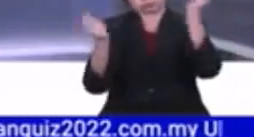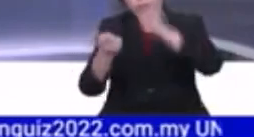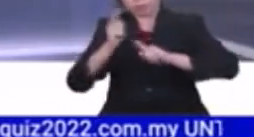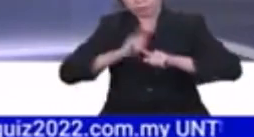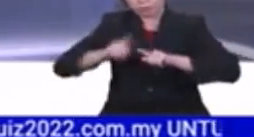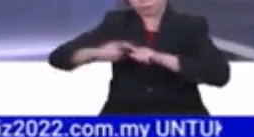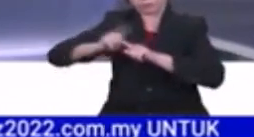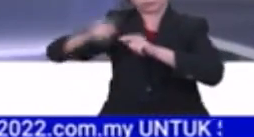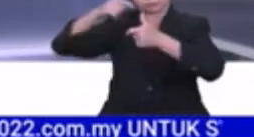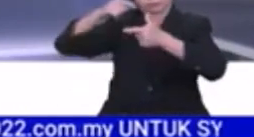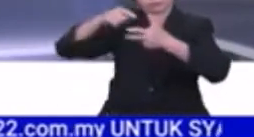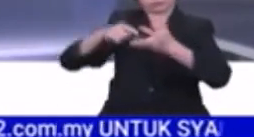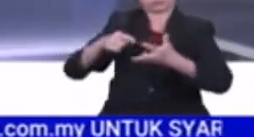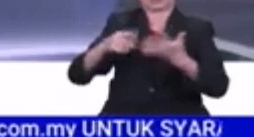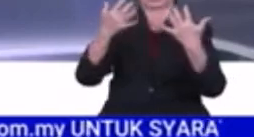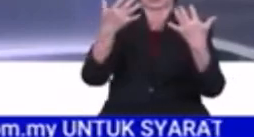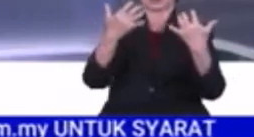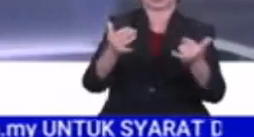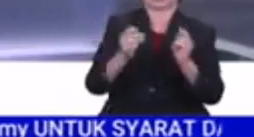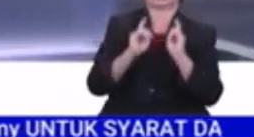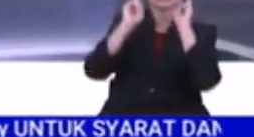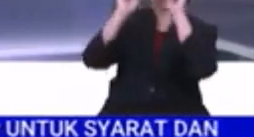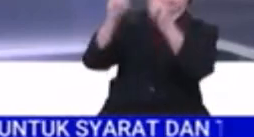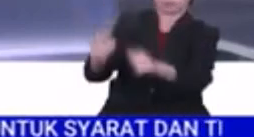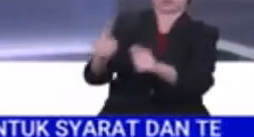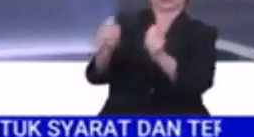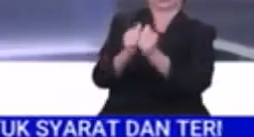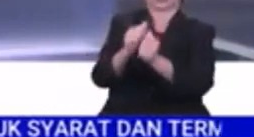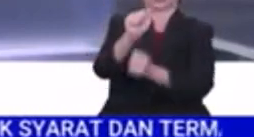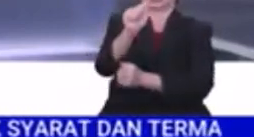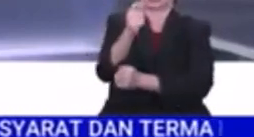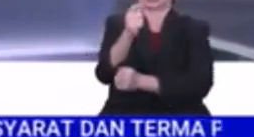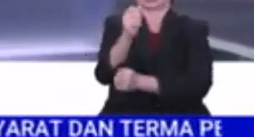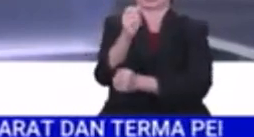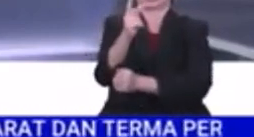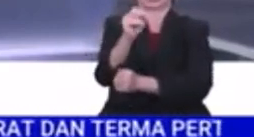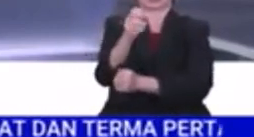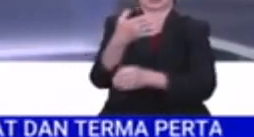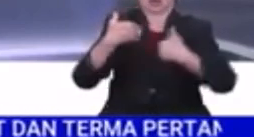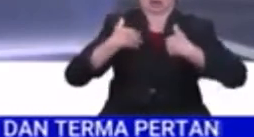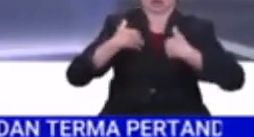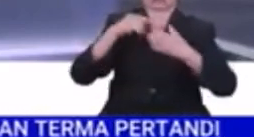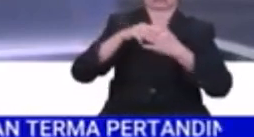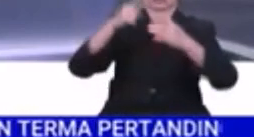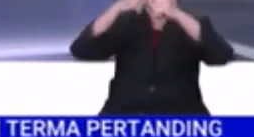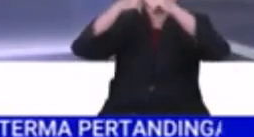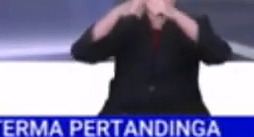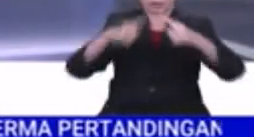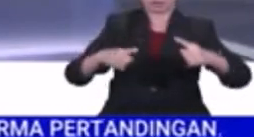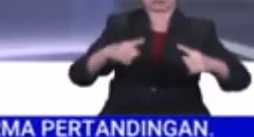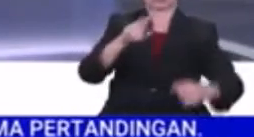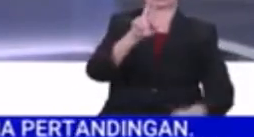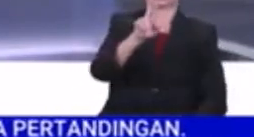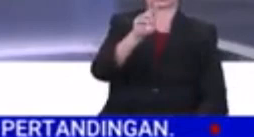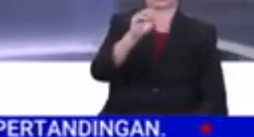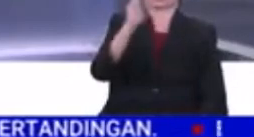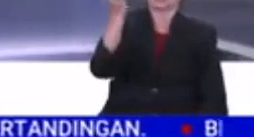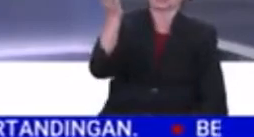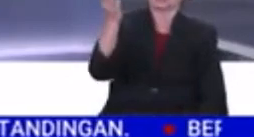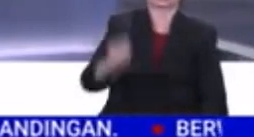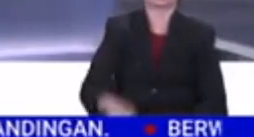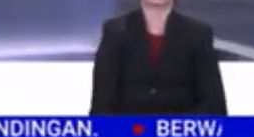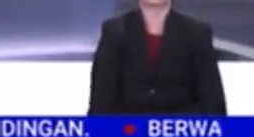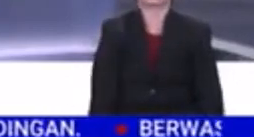pelbagai aspek dan untuk perkembangan semasa terus saja bersama Atika Israel yang kini berada di Dewa tungku Sworo Mp3